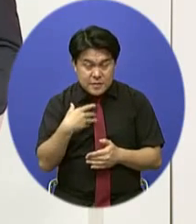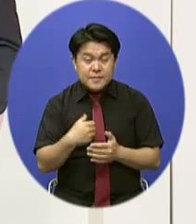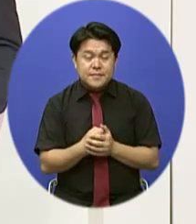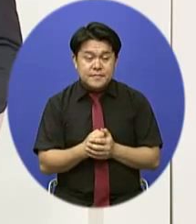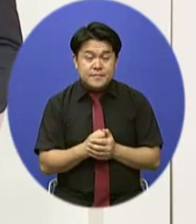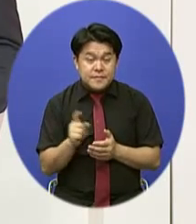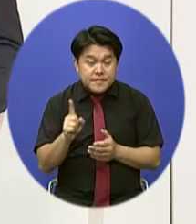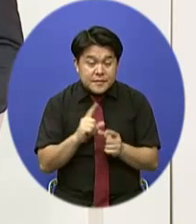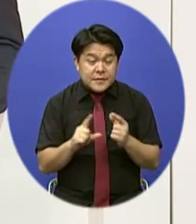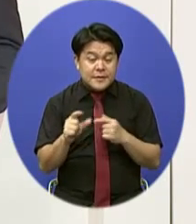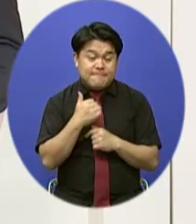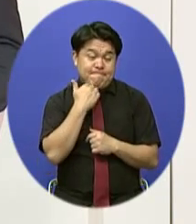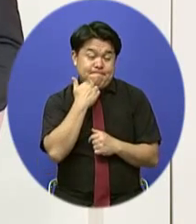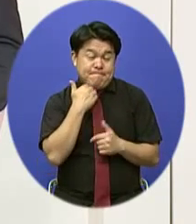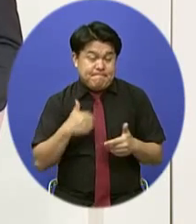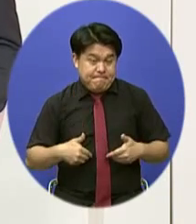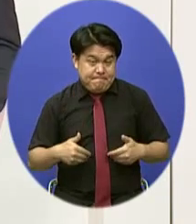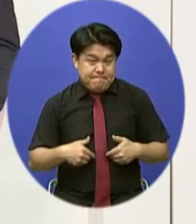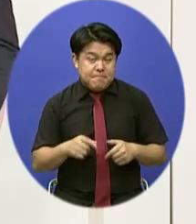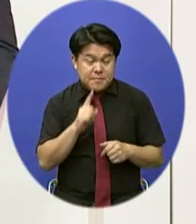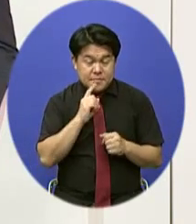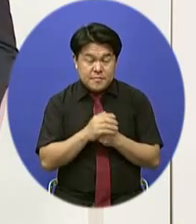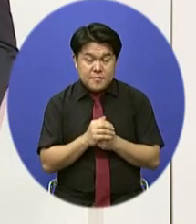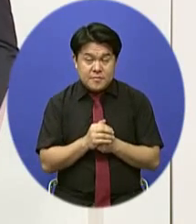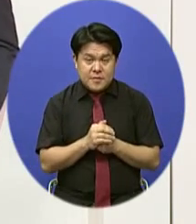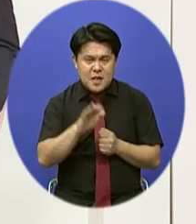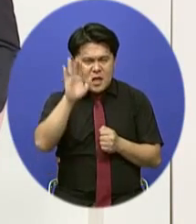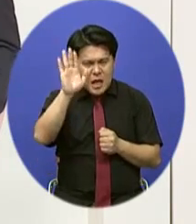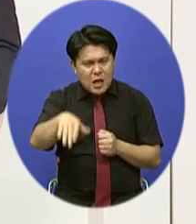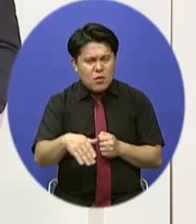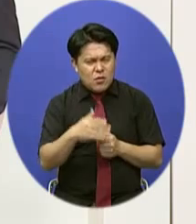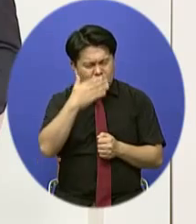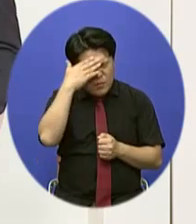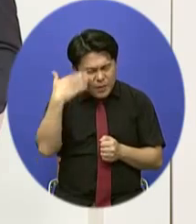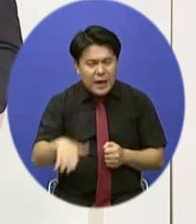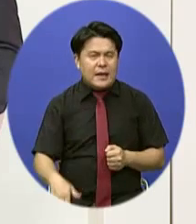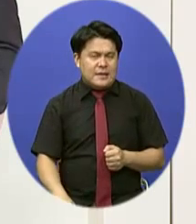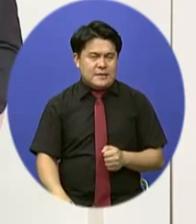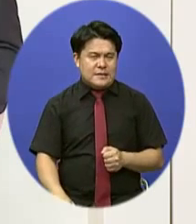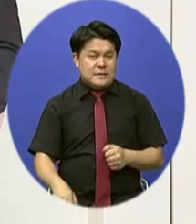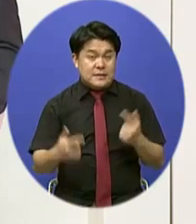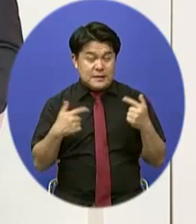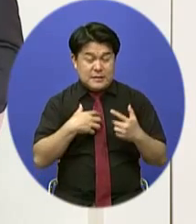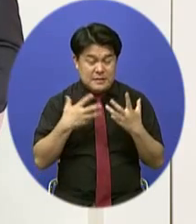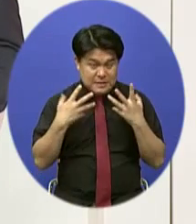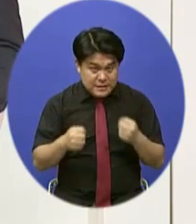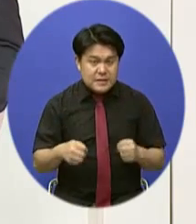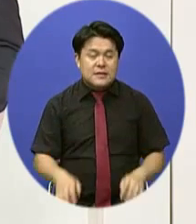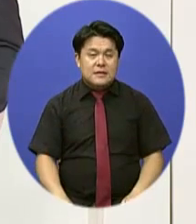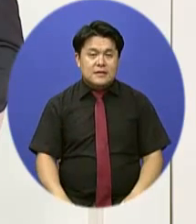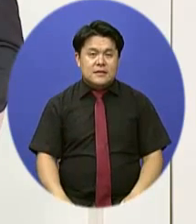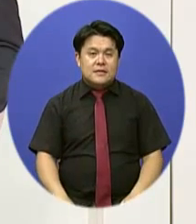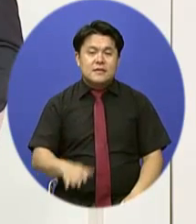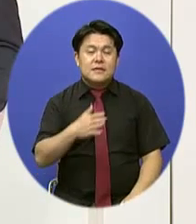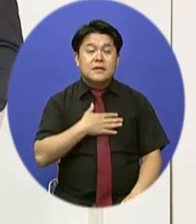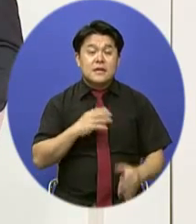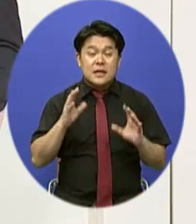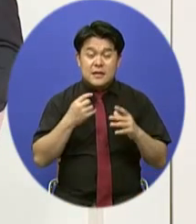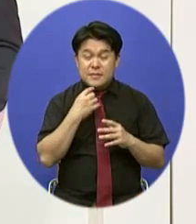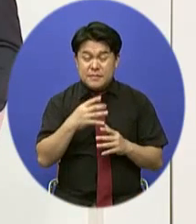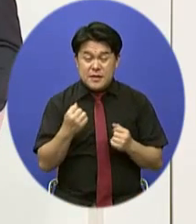그러니까 조금 더 두고 봐야 될 것 같아요. 근데 예. 아유 천만 다행이네요. 늘 저희 아이만 저희